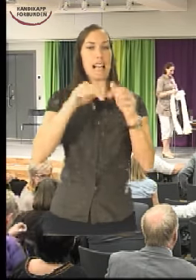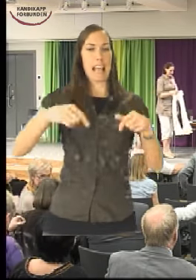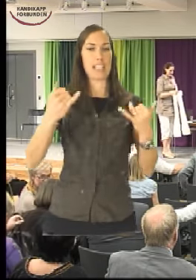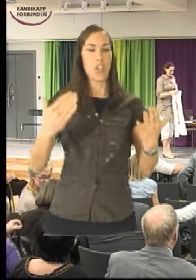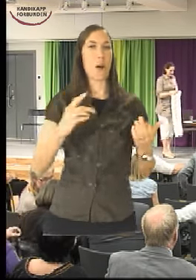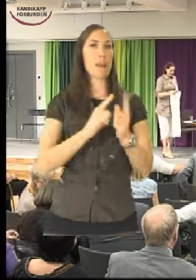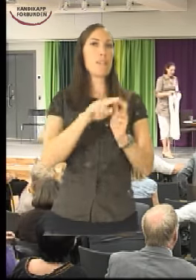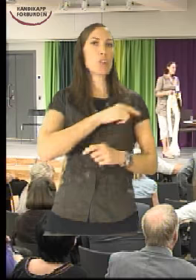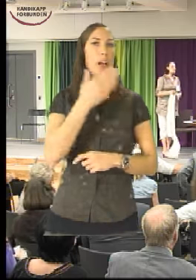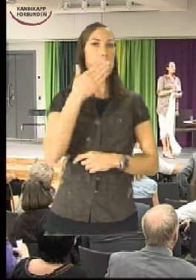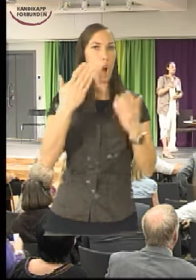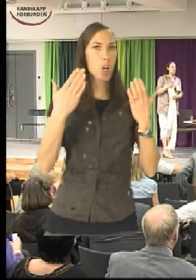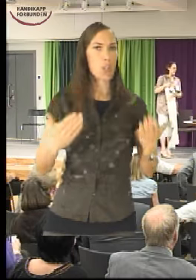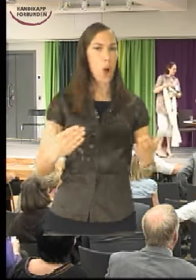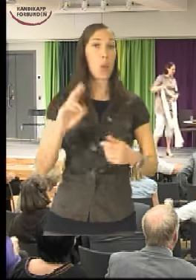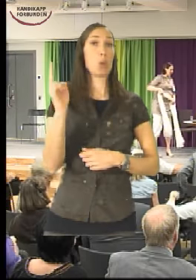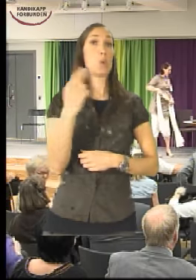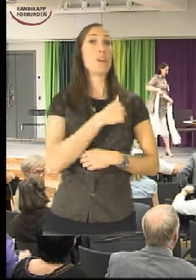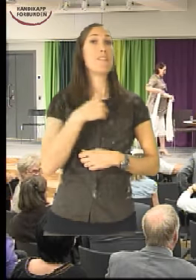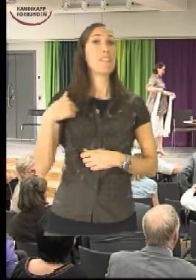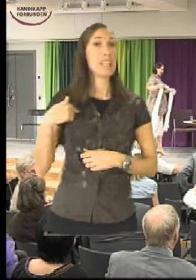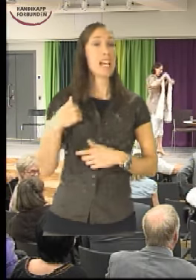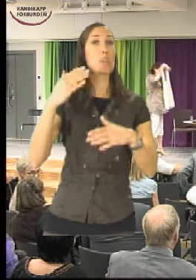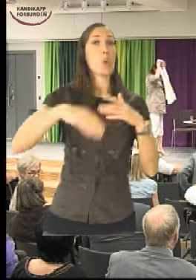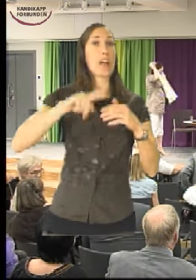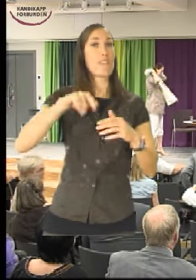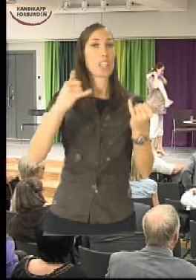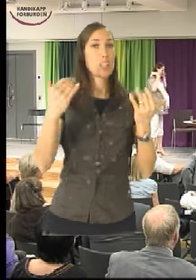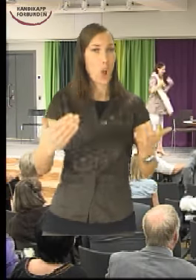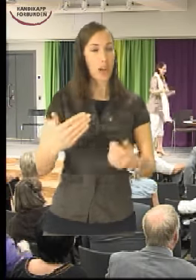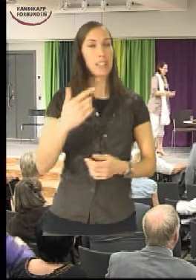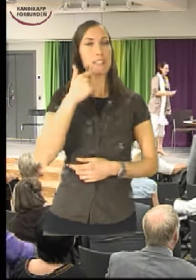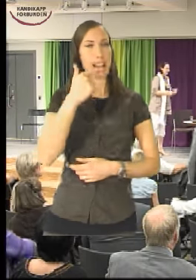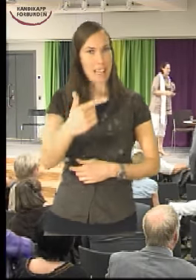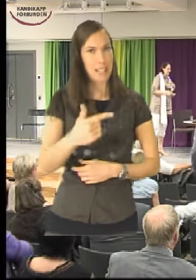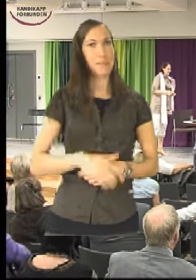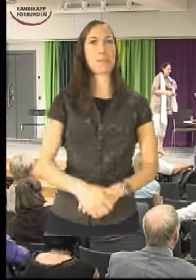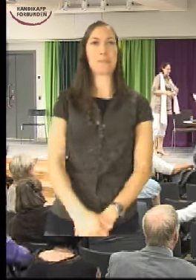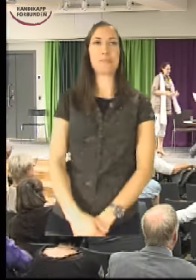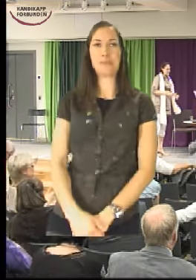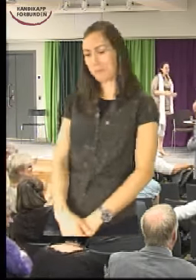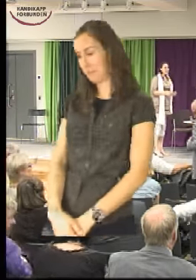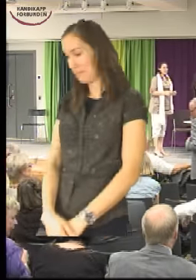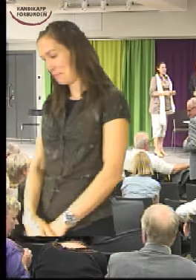dag. Och nu så slutar vi för idag. Tack ska ni ha. Tack.